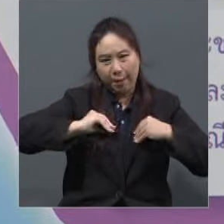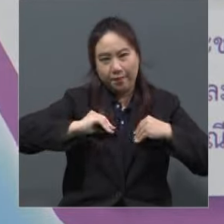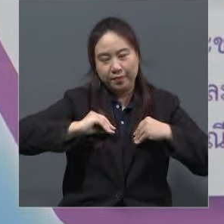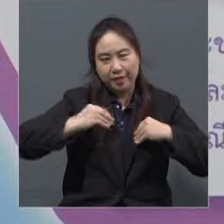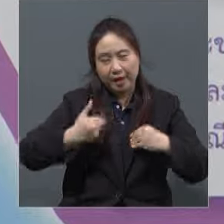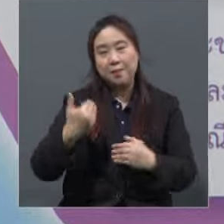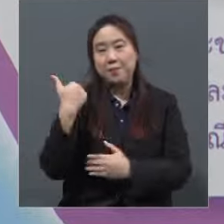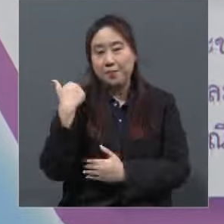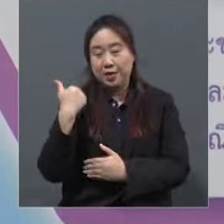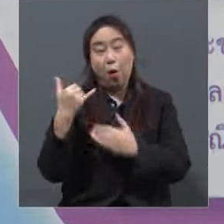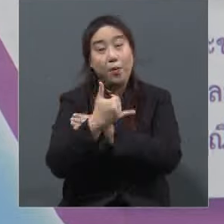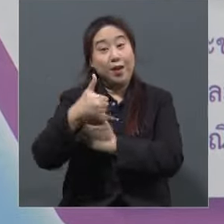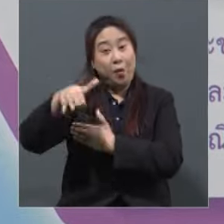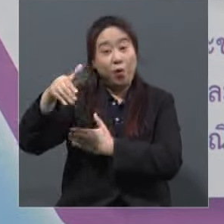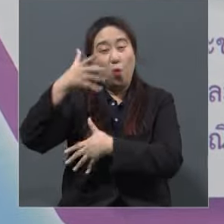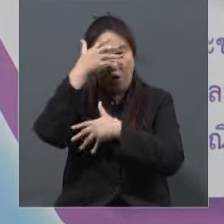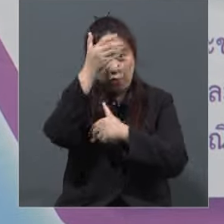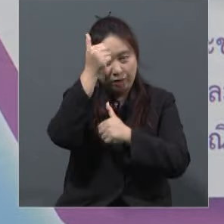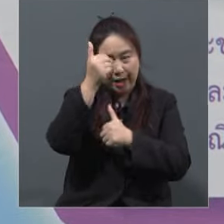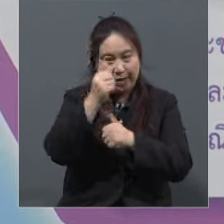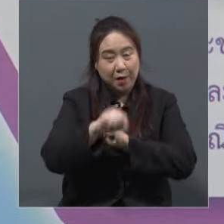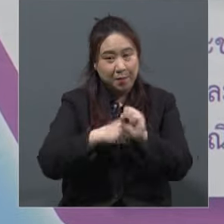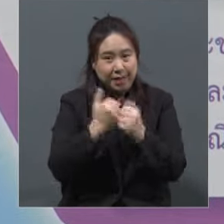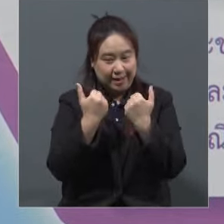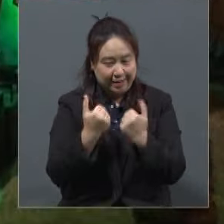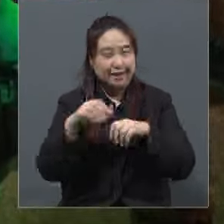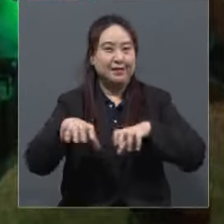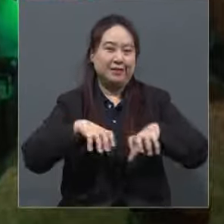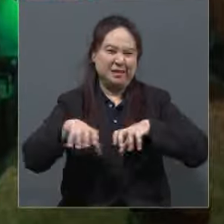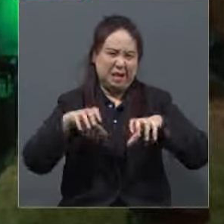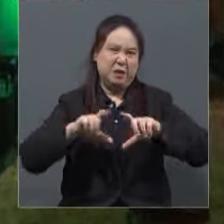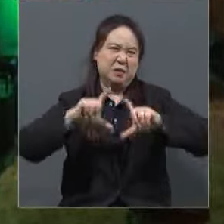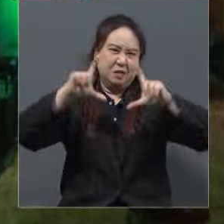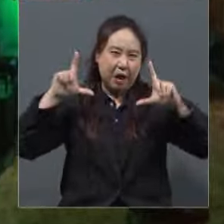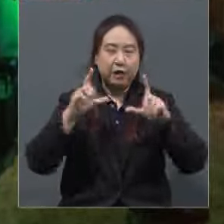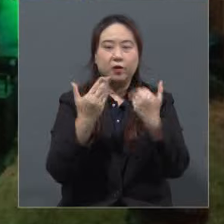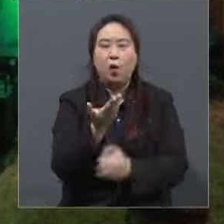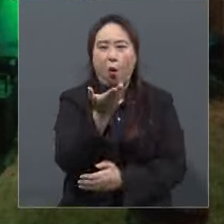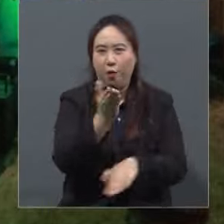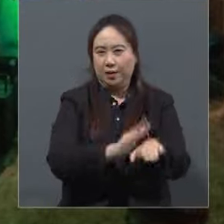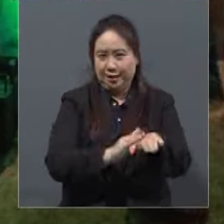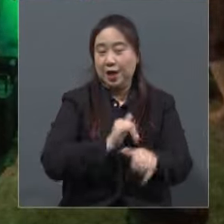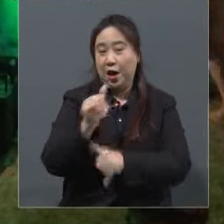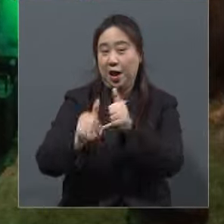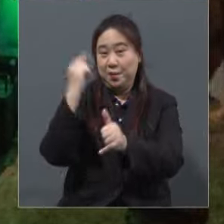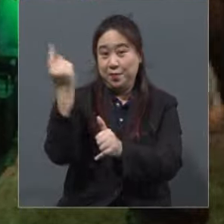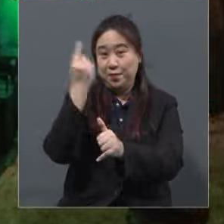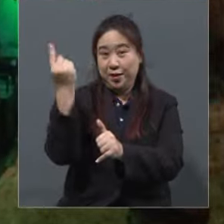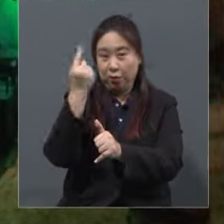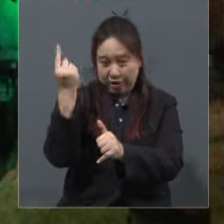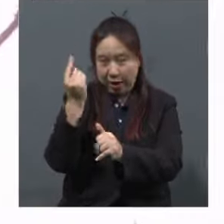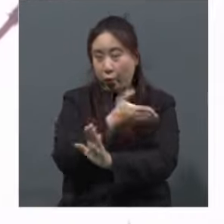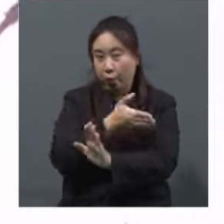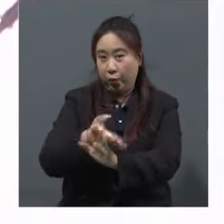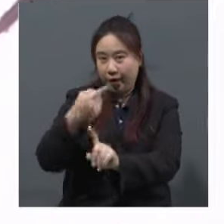ได้รับความสนใจจากชาวต่างชาตินะคะปีนี้จัดงานกันอย่างยิ่งใหญ่ค่ะจึงขอเชิญชวนนักท่องเที่ยวมาร่วมเฉลิมฉลองไปจนถึง